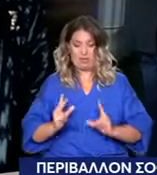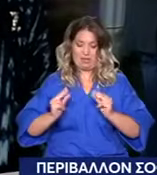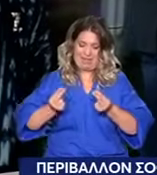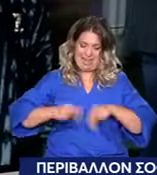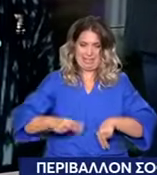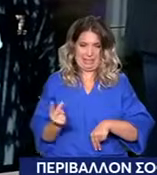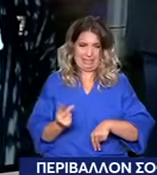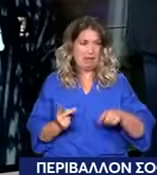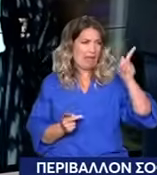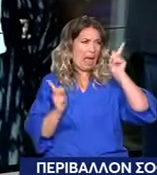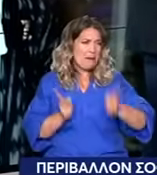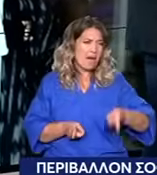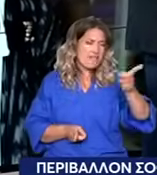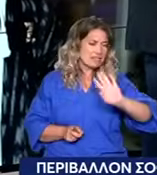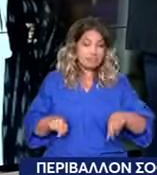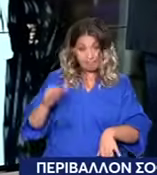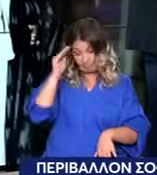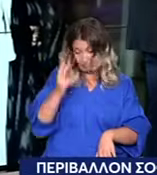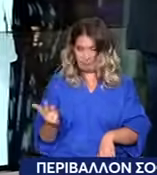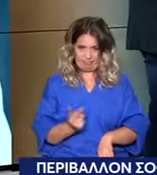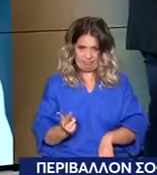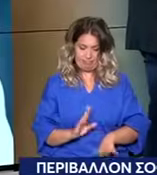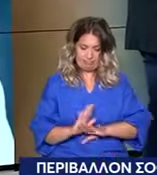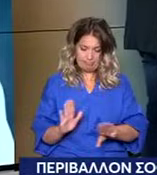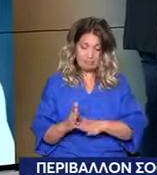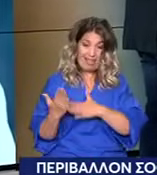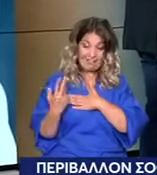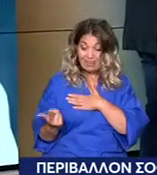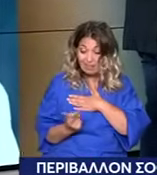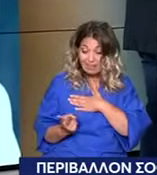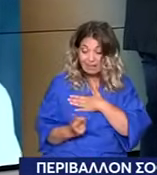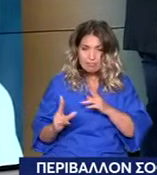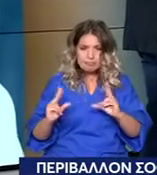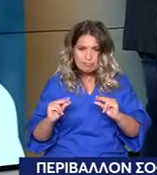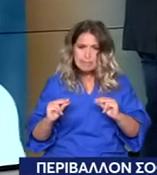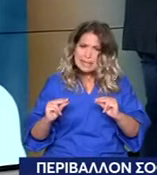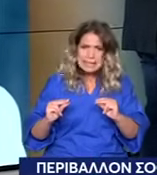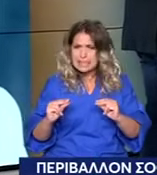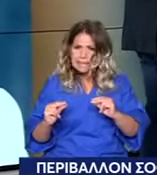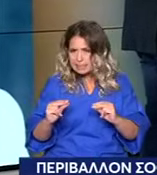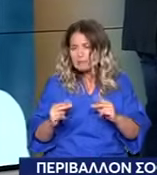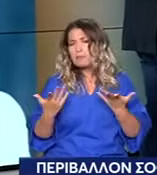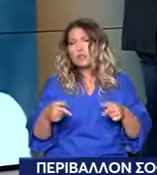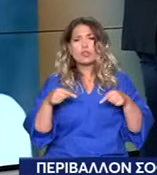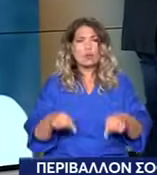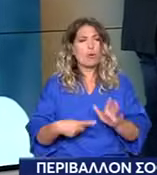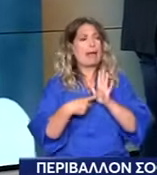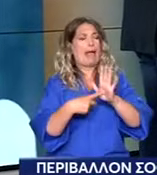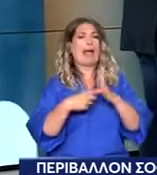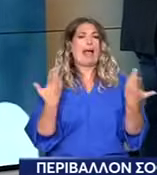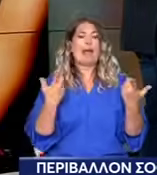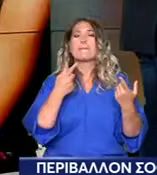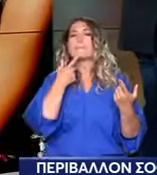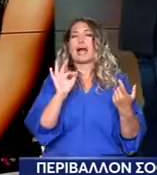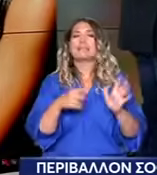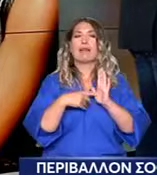Θα έλεγα ότι με την ευθύνη και των ιδίων των εμπλεκομένων προσώπων βλέπουμε έναν επικοινωνιακό πόλεμο ο οποίος έχει κηρυχθεί